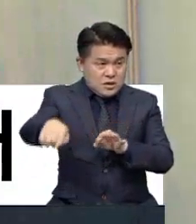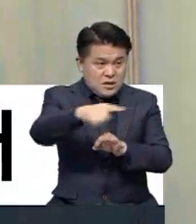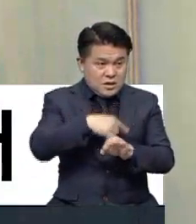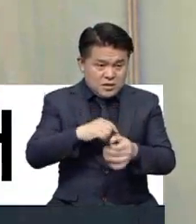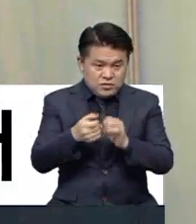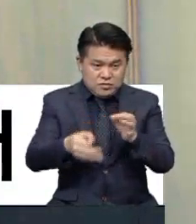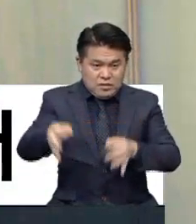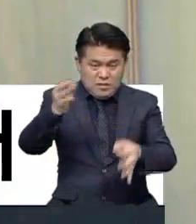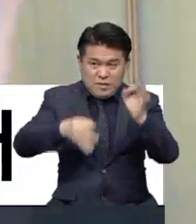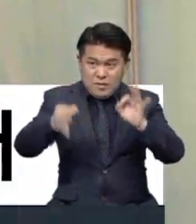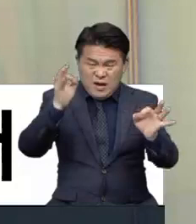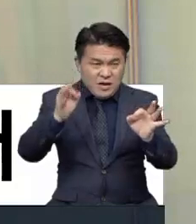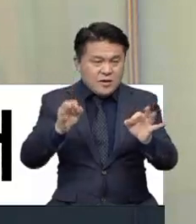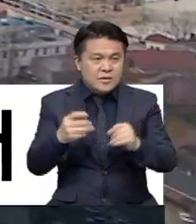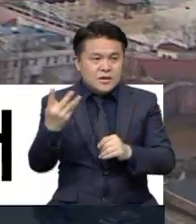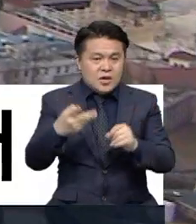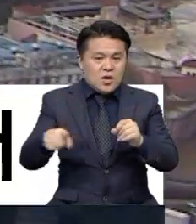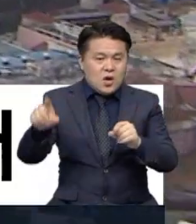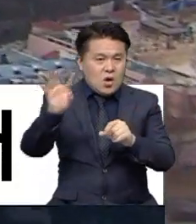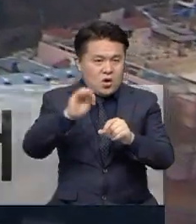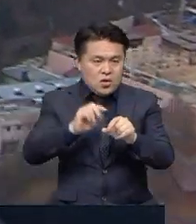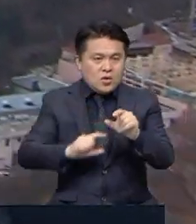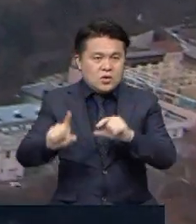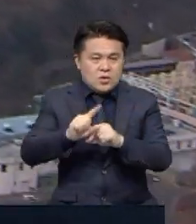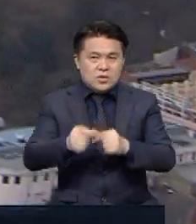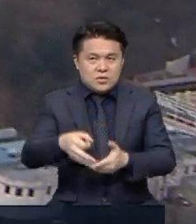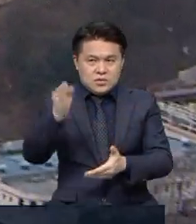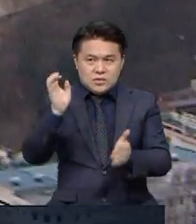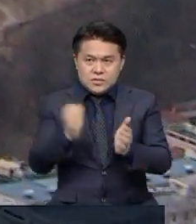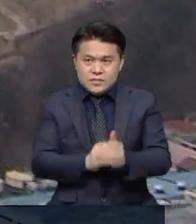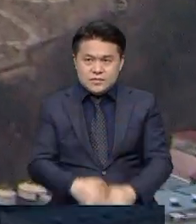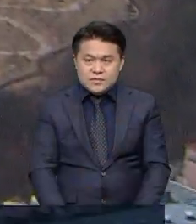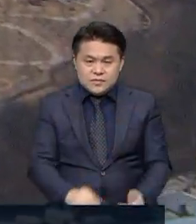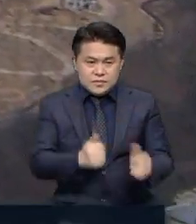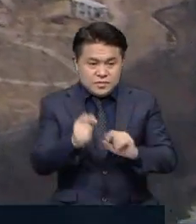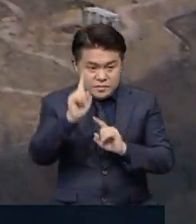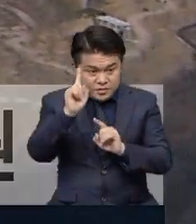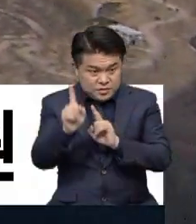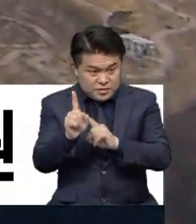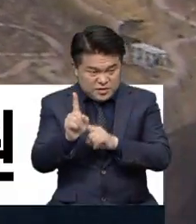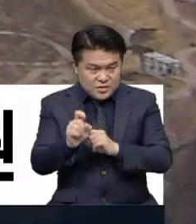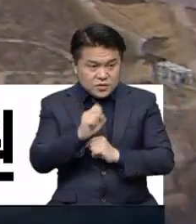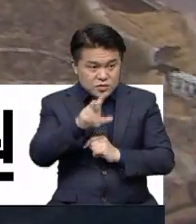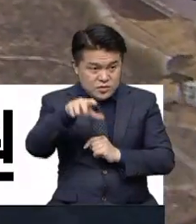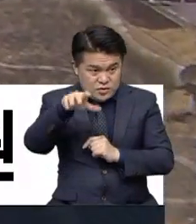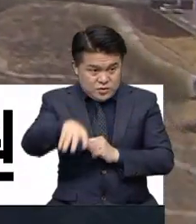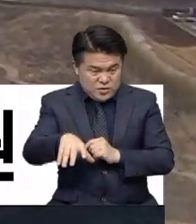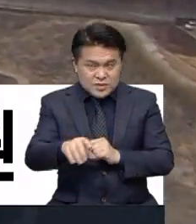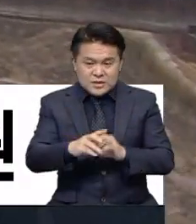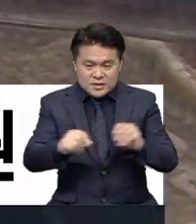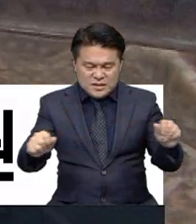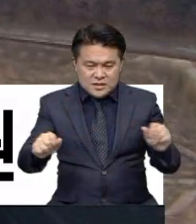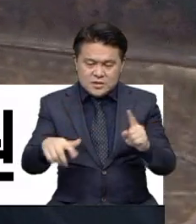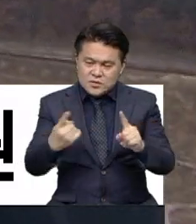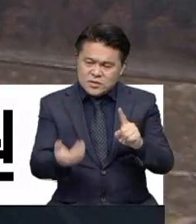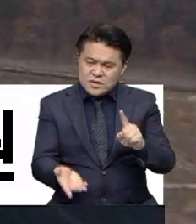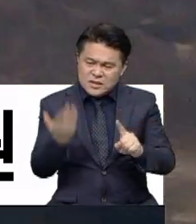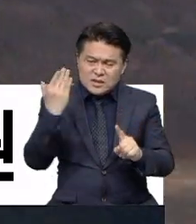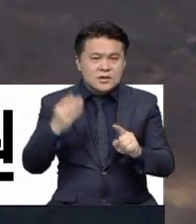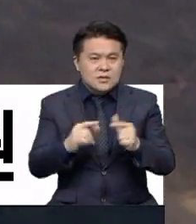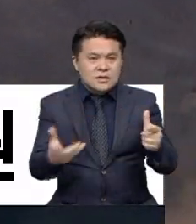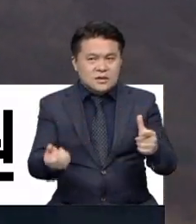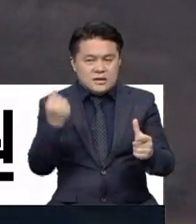주가가 올라 예상보다 4천억 원가량 늘었습니다. 고 이 회장은 용인 에버랜드 땅 등 1조 원이 넘는